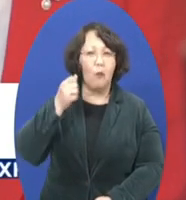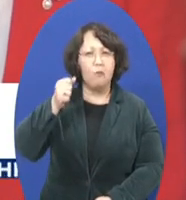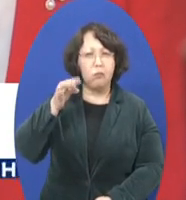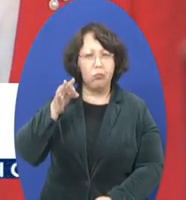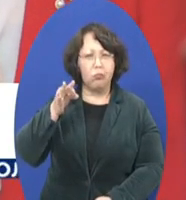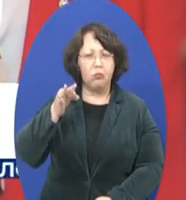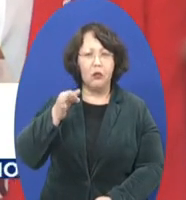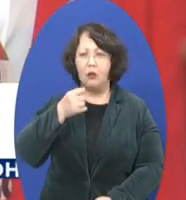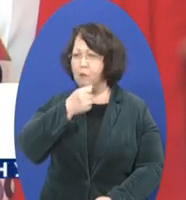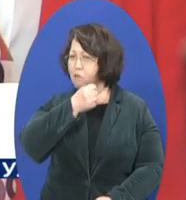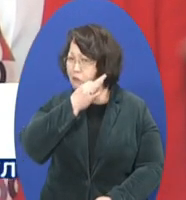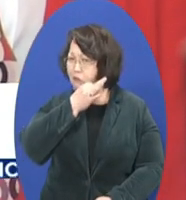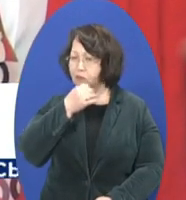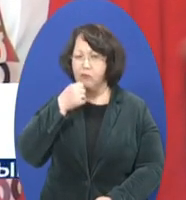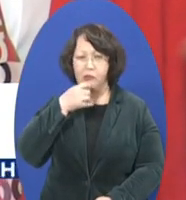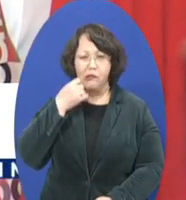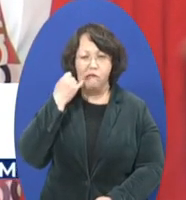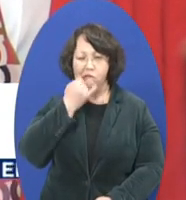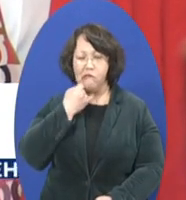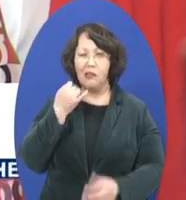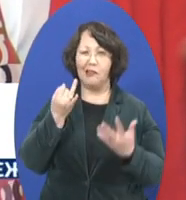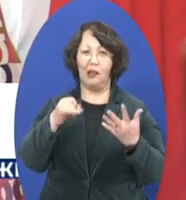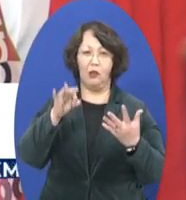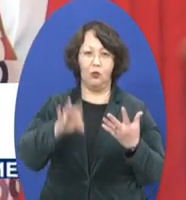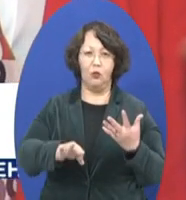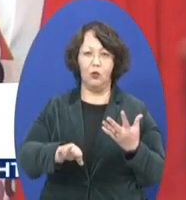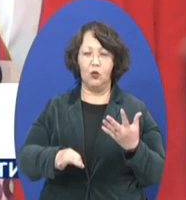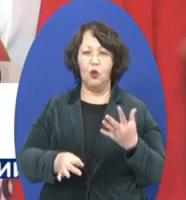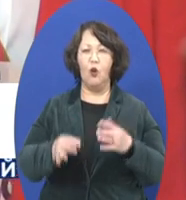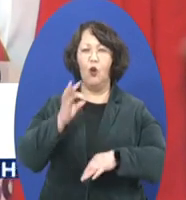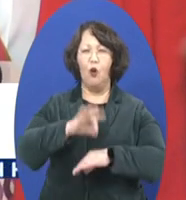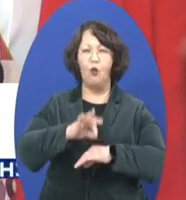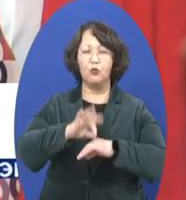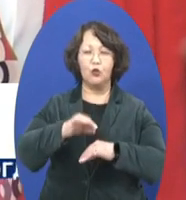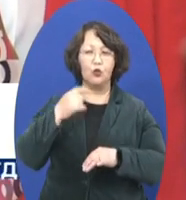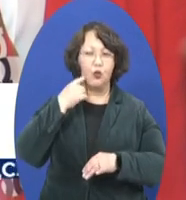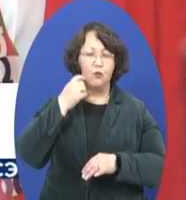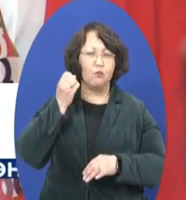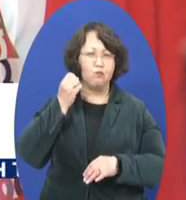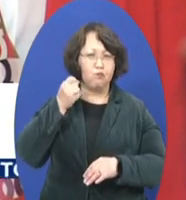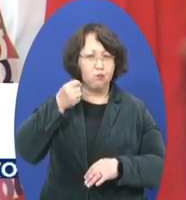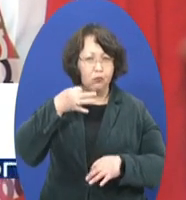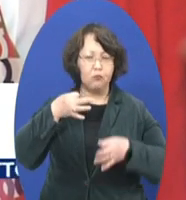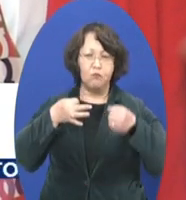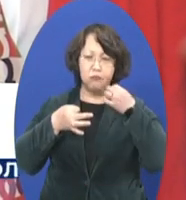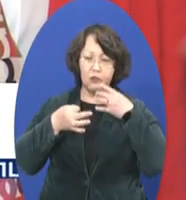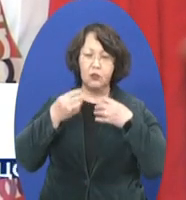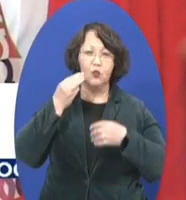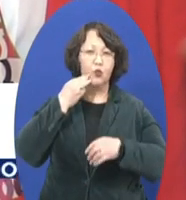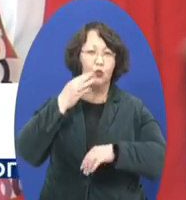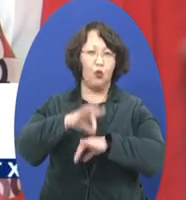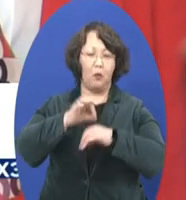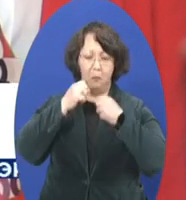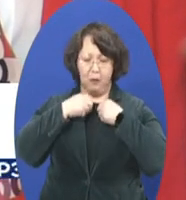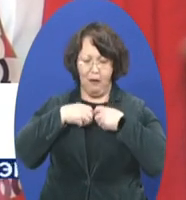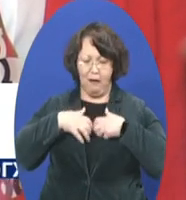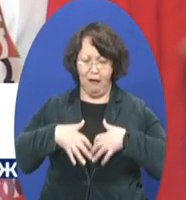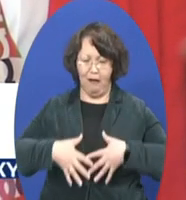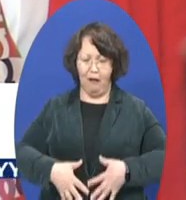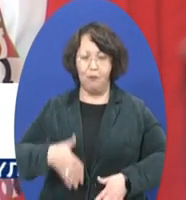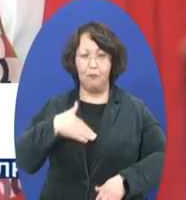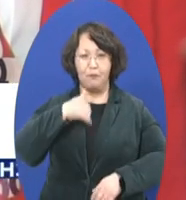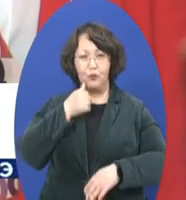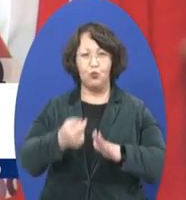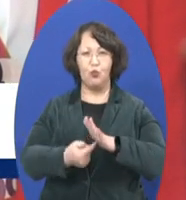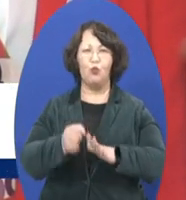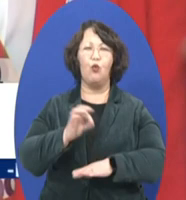өвдөлт 70% та байна. Аль бүх өвчний үндэс нь шүдний өвчин байдаг. Тэгээ энэ өөрөө юу байна гэхээр эн чихэрлэг ундаа